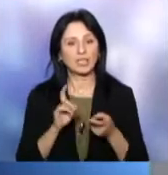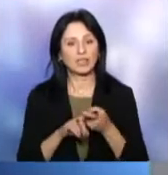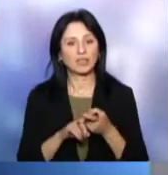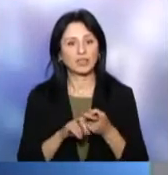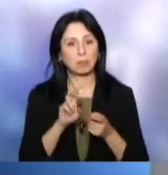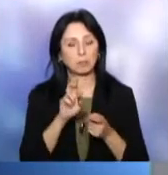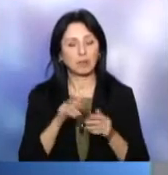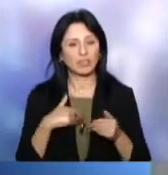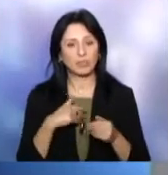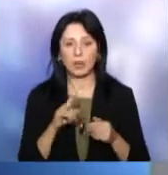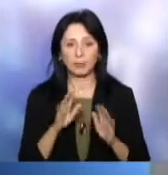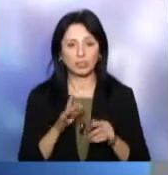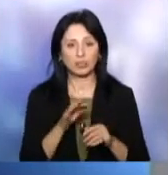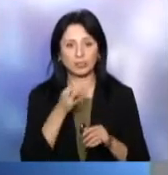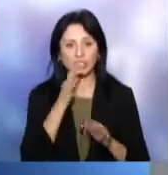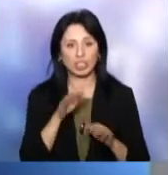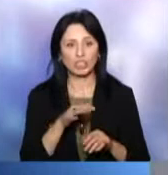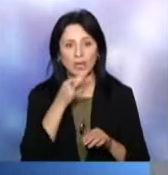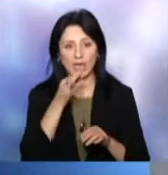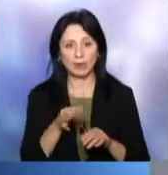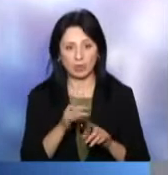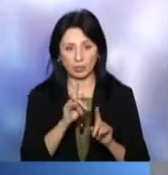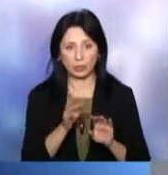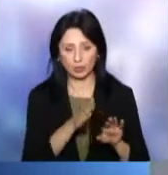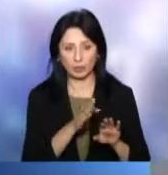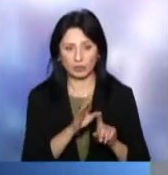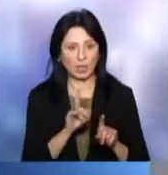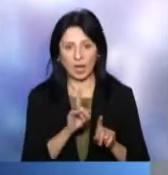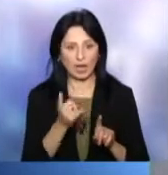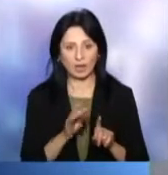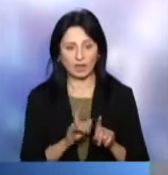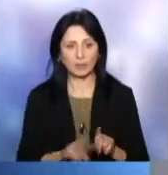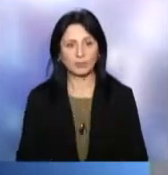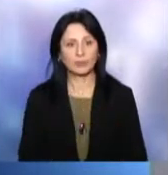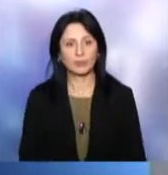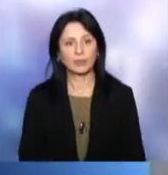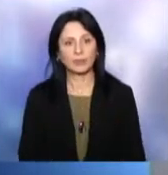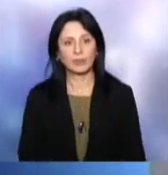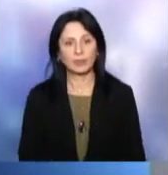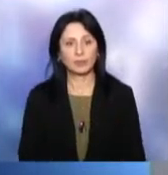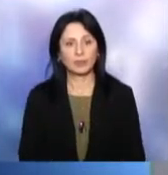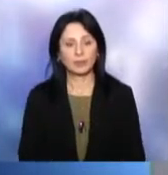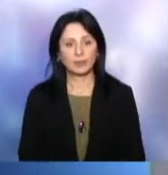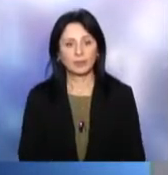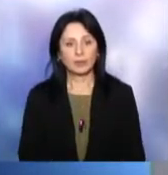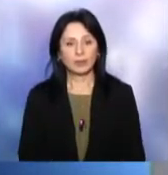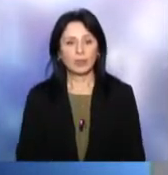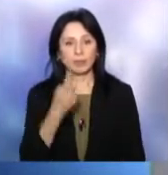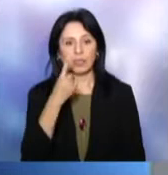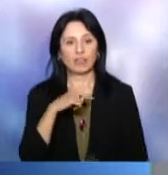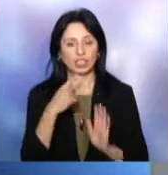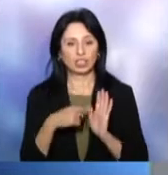B ვიტამინი და რა შემთხვევაში, ამაზე მე შეიძლება გიპასუხოთ კიდეც, თუმცა არა ახლა. ქაბოტონ ლალი, პირველი